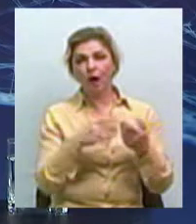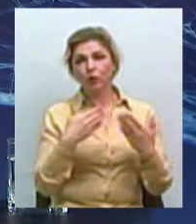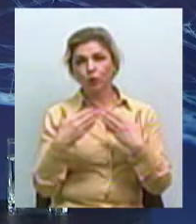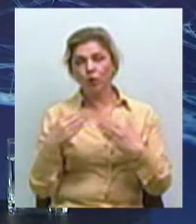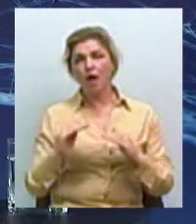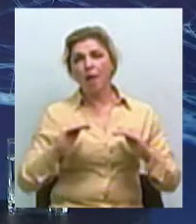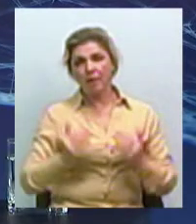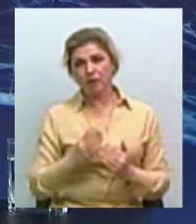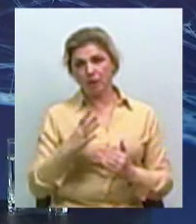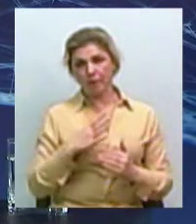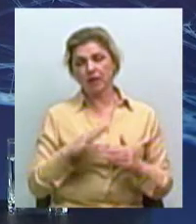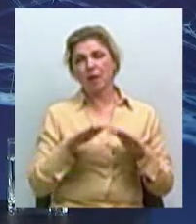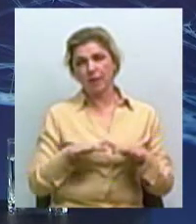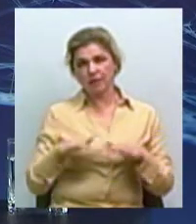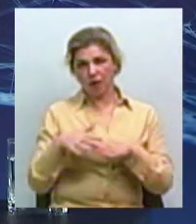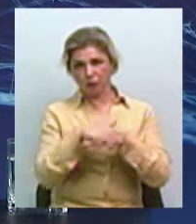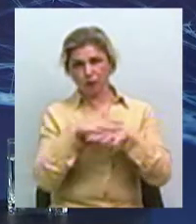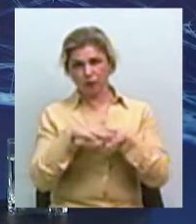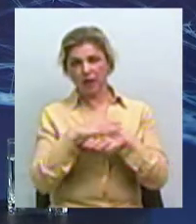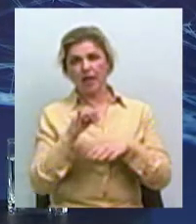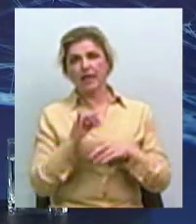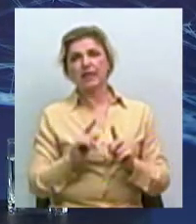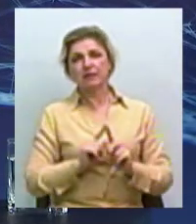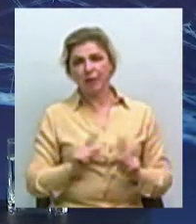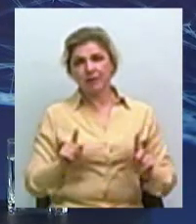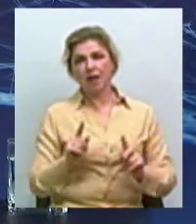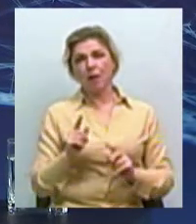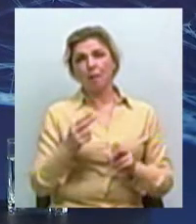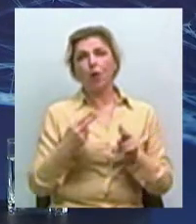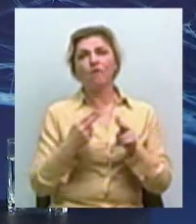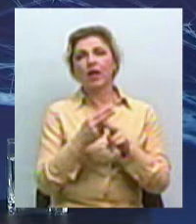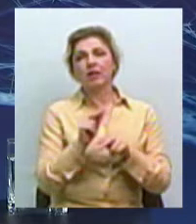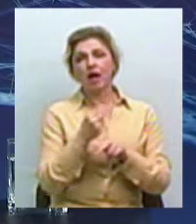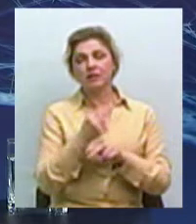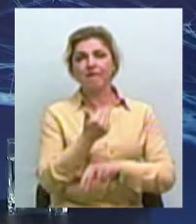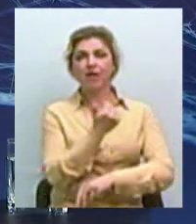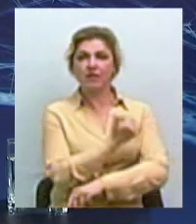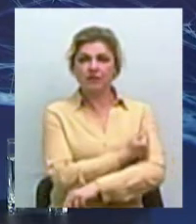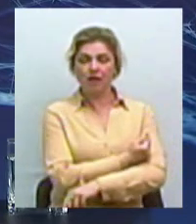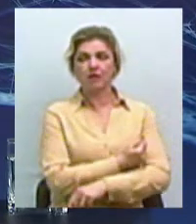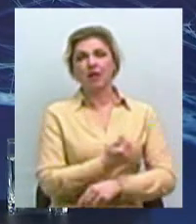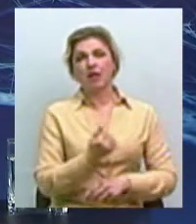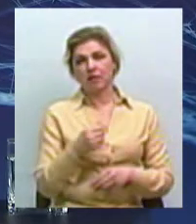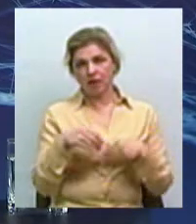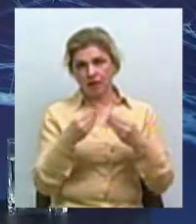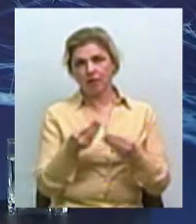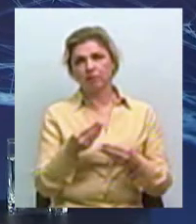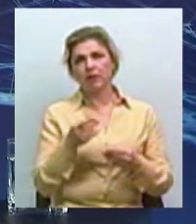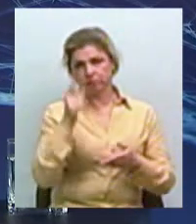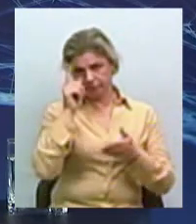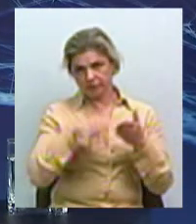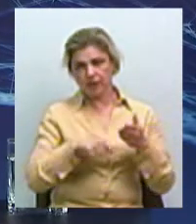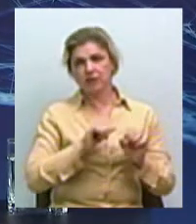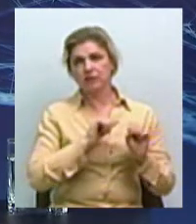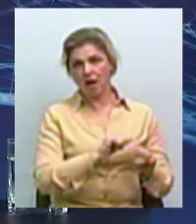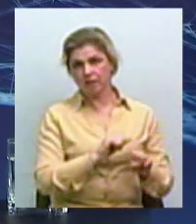бувати в людних місцях і, звичайно, специфічну профілактику, тобто вакцинацію, яка дає надійний захист